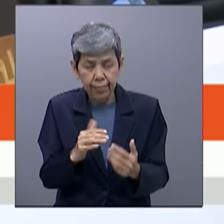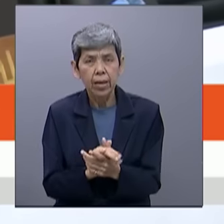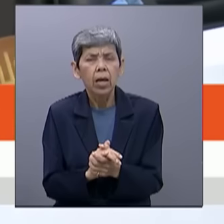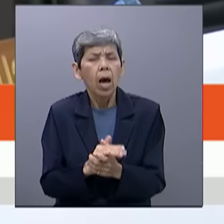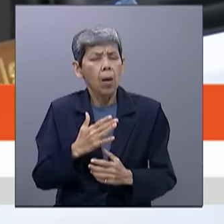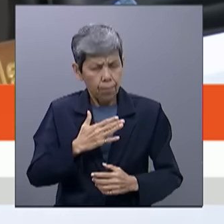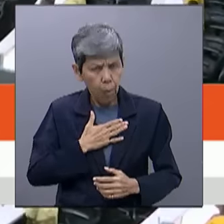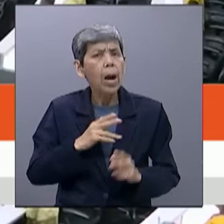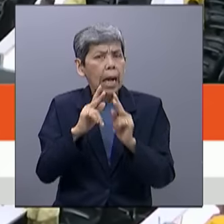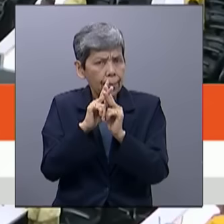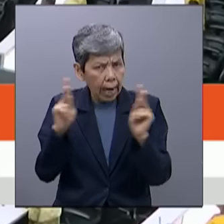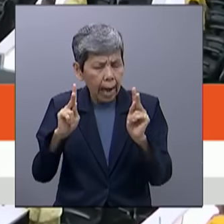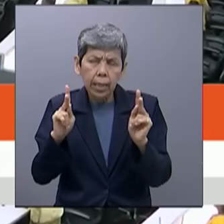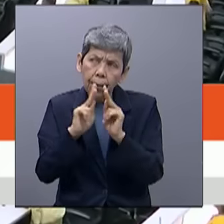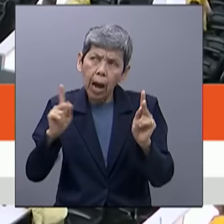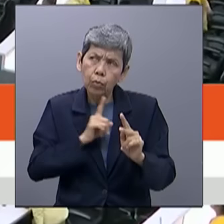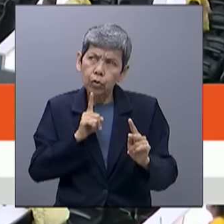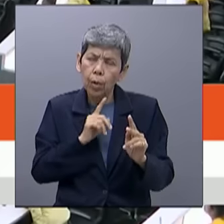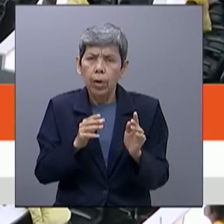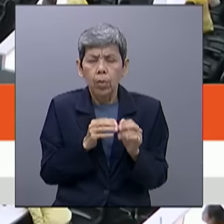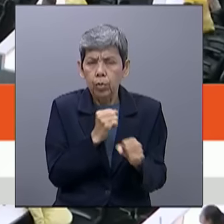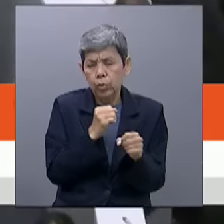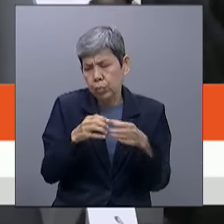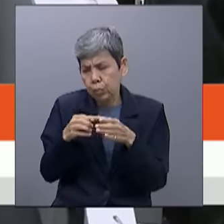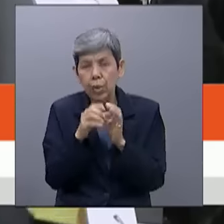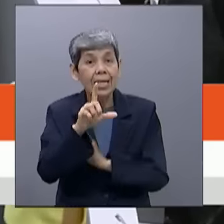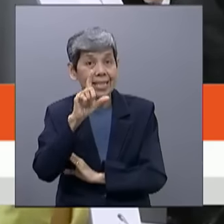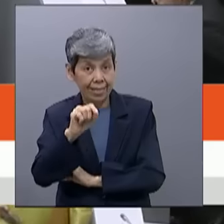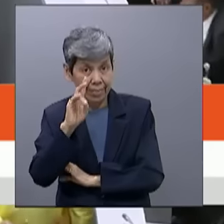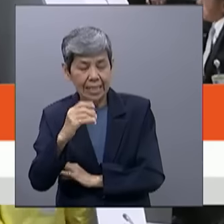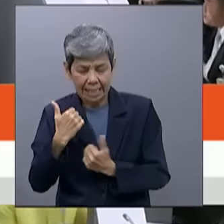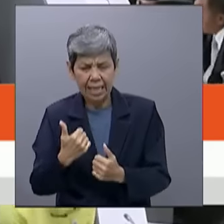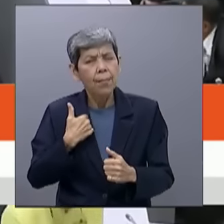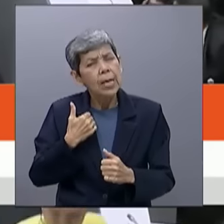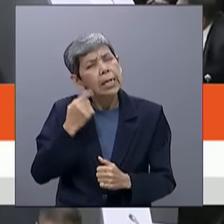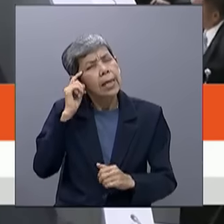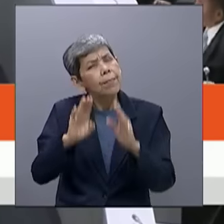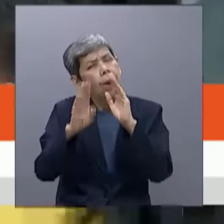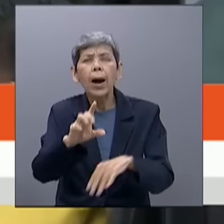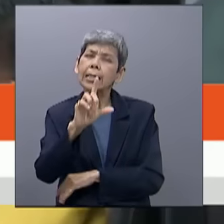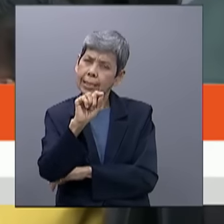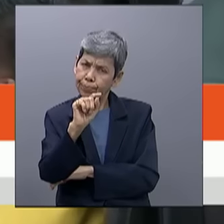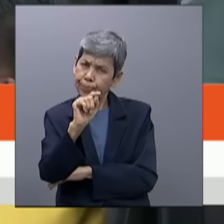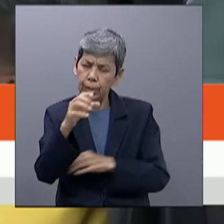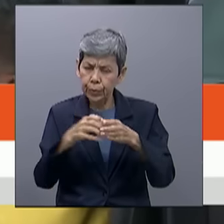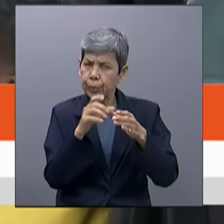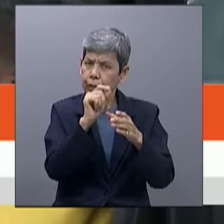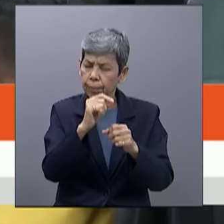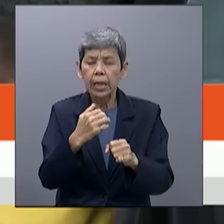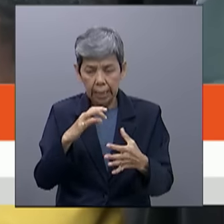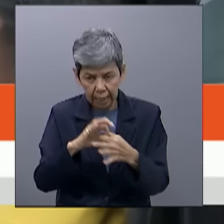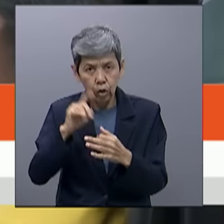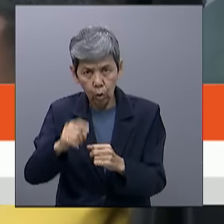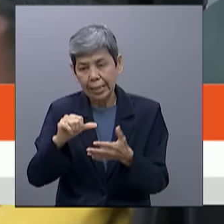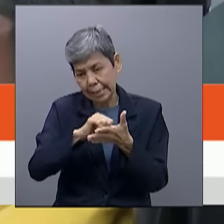มเนี่ยมีกรรมาธิการทั้งหมดเนี่ยอยู่ประมาณ27คณะ ค่ะ ครั้งนี้อาจจะตีว่าประมาณ20คณะข้อบังคับอาจจะต้อง